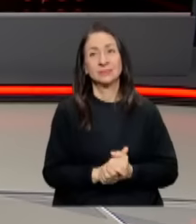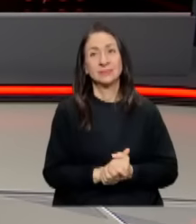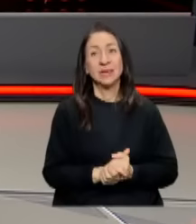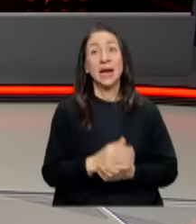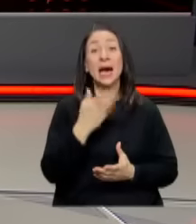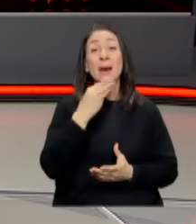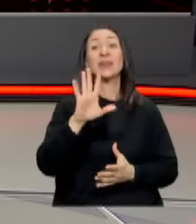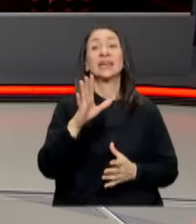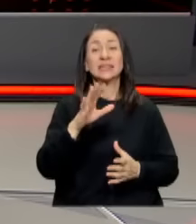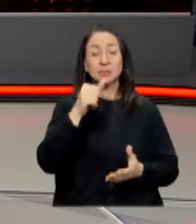Emekli değil de damacana su olsak %100 zam almıştık.